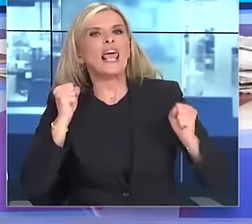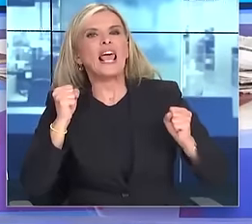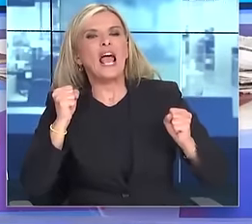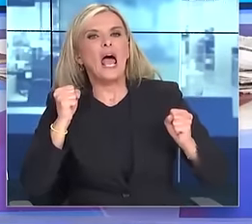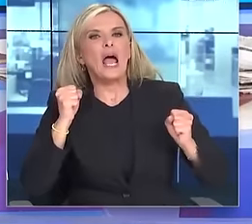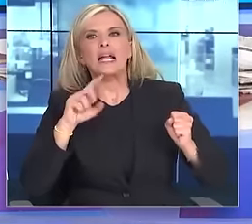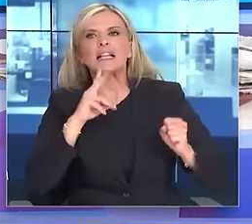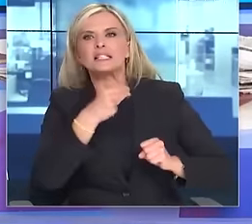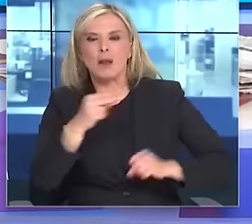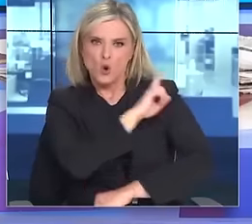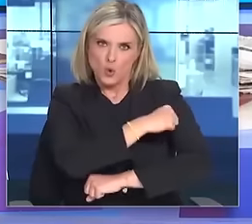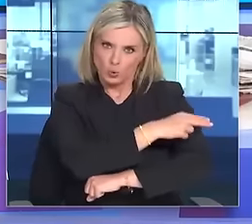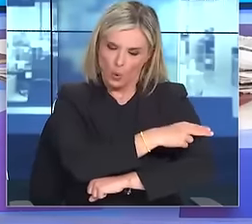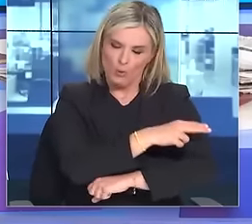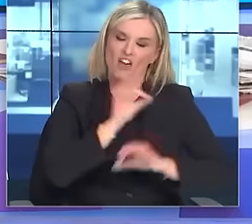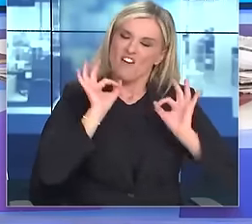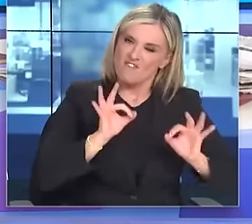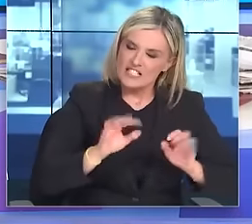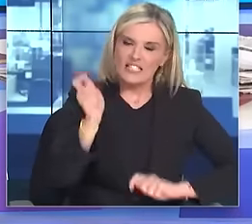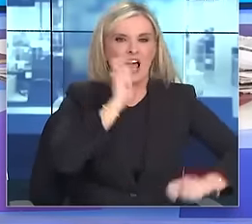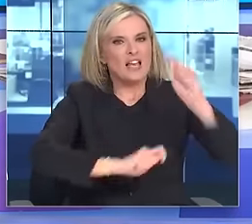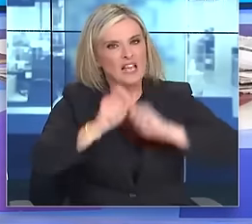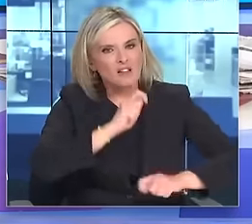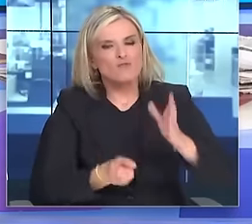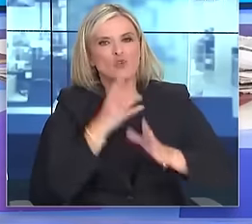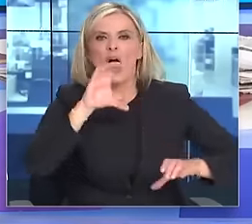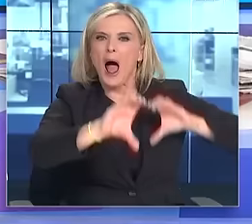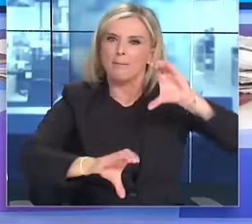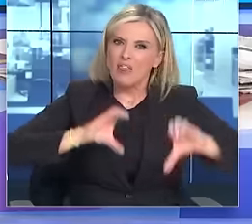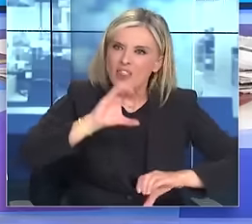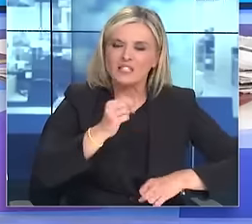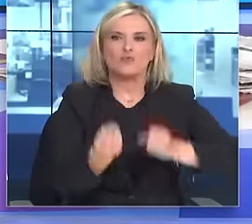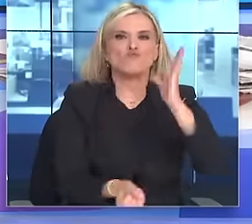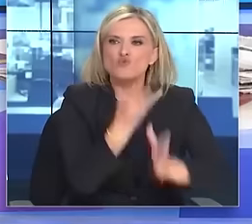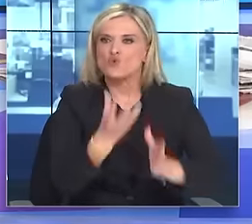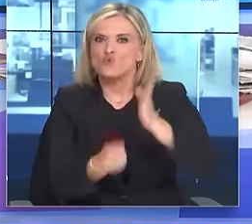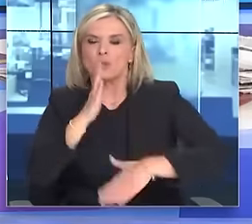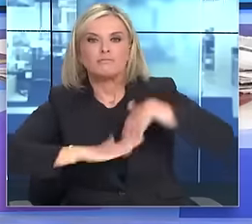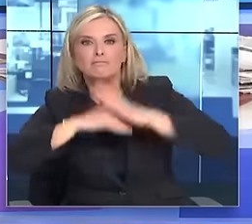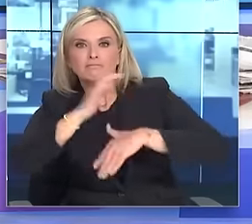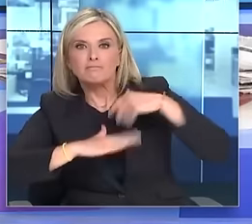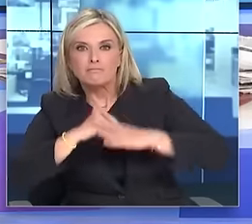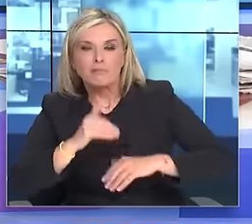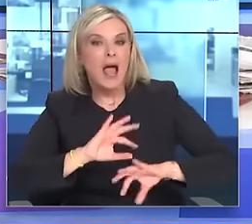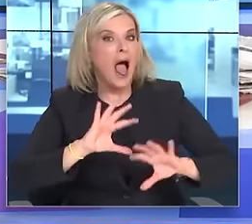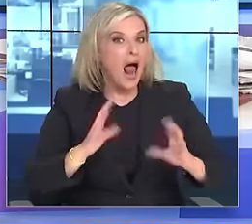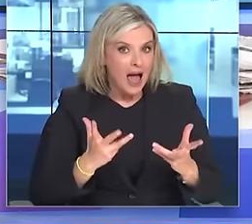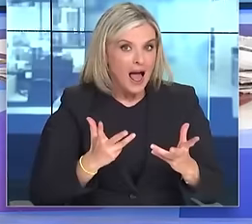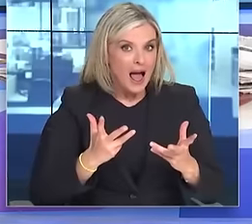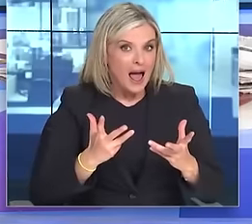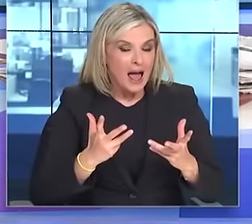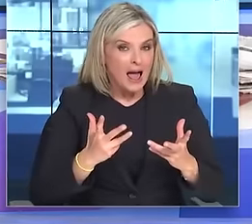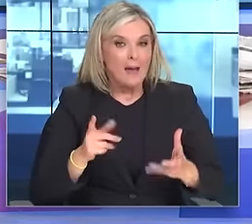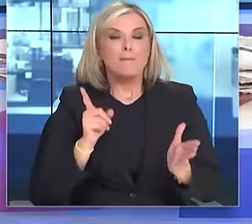φτιάξουν. Δεν υπάρχει καμία αμφιβολία γι' αυτό. Και προσωπικό χρειάζονται και επενδύσεις σε υποδομές χρειάζονται. Αλλά τι κάνουμε για να μην φτάσουμε στο νοσοκομείο?